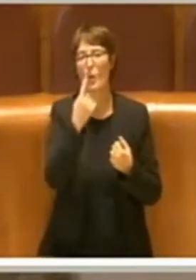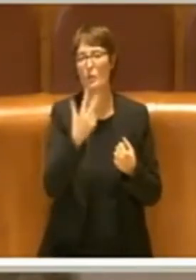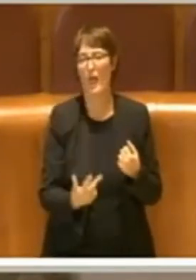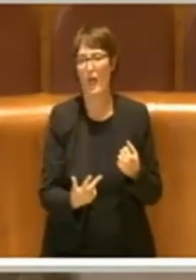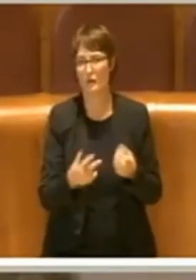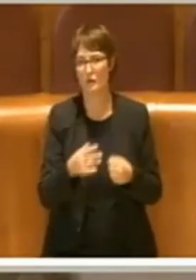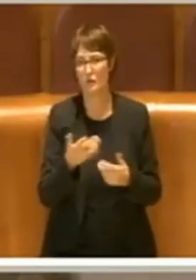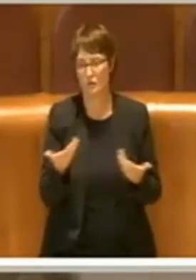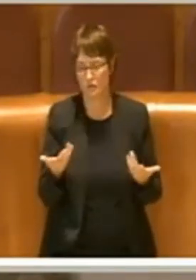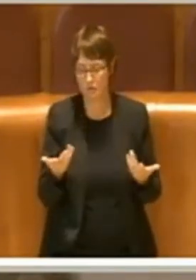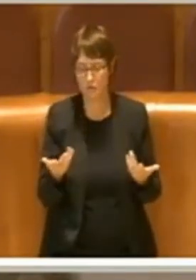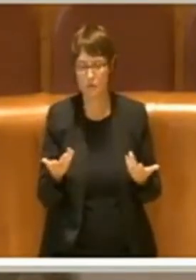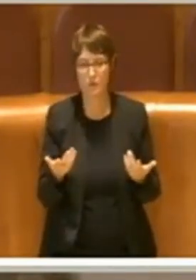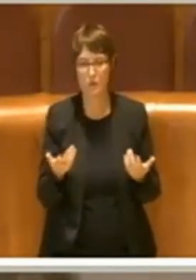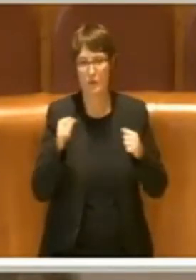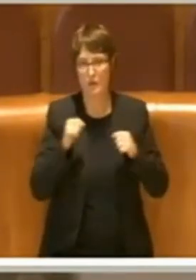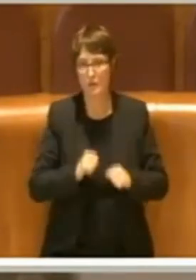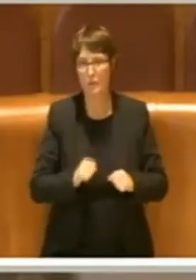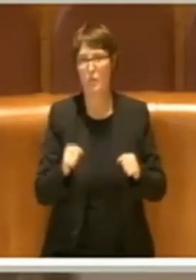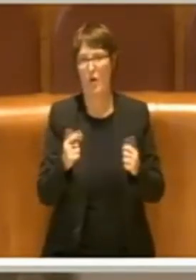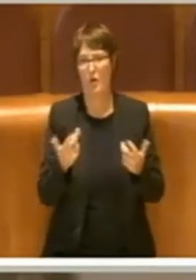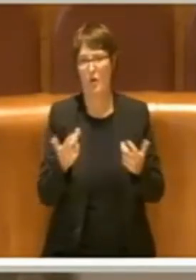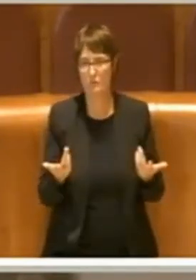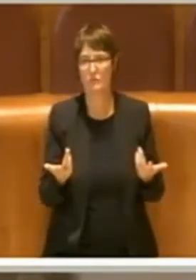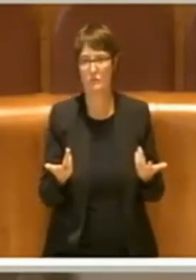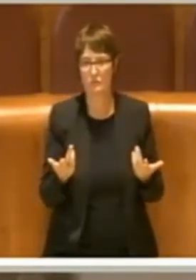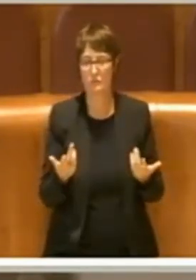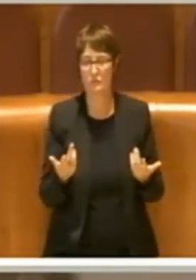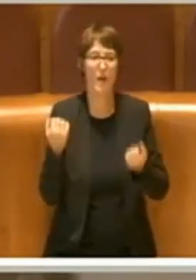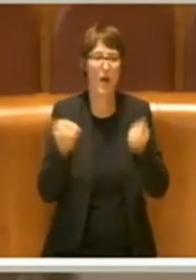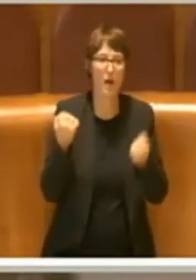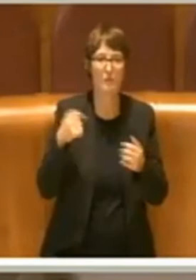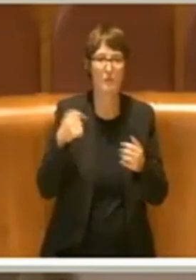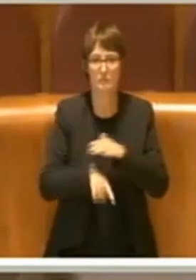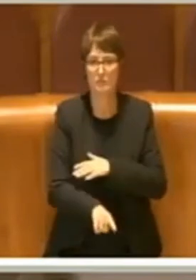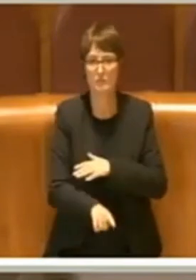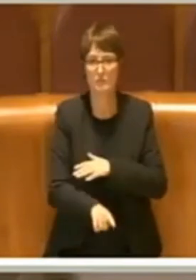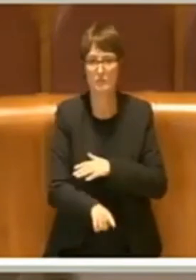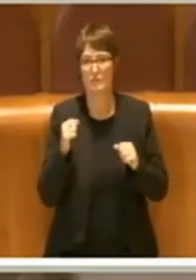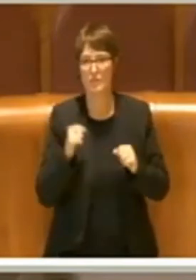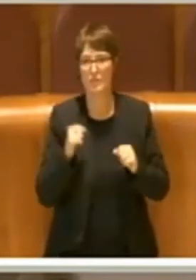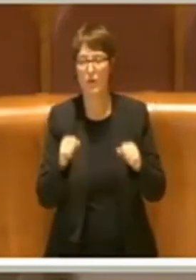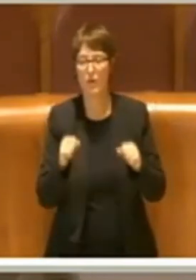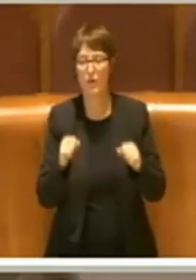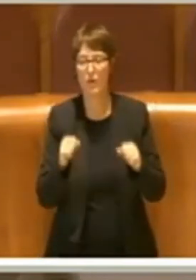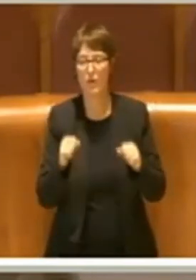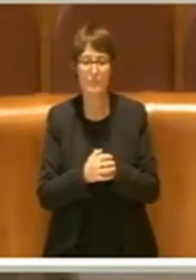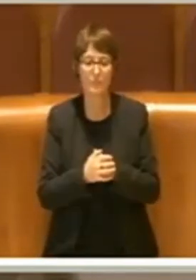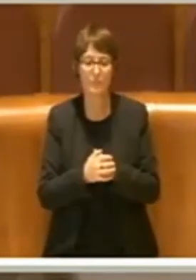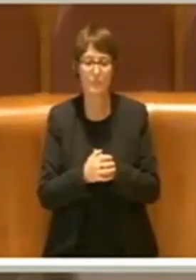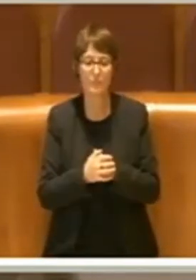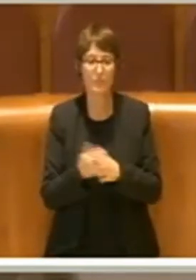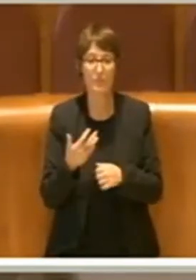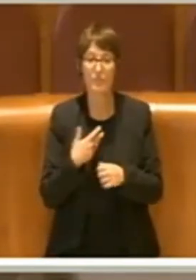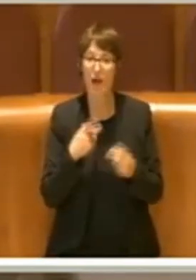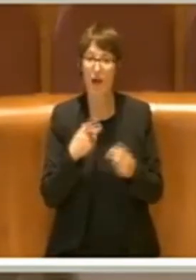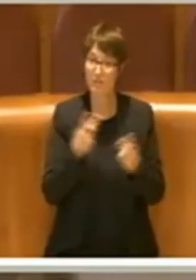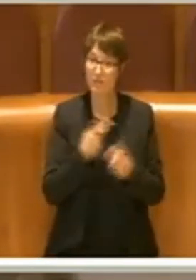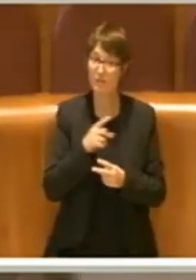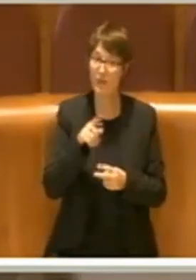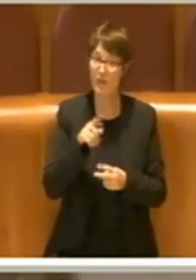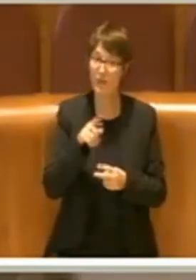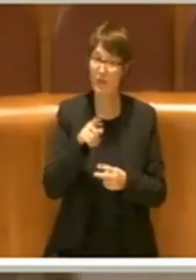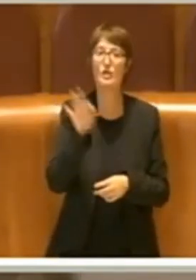pubblico. Va anche detto, sono i rilievi che ci fornisce Roma Servizi della Mobilità, che oltre il 55%